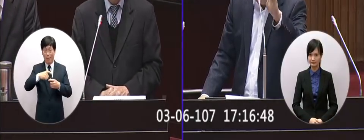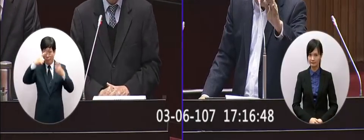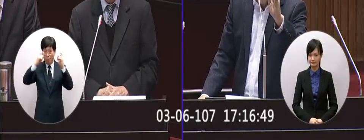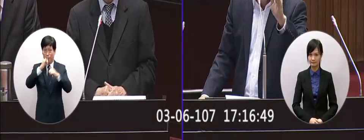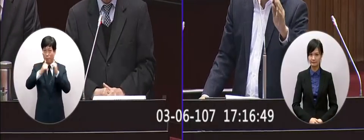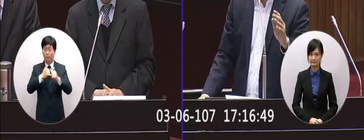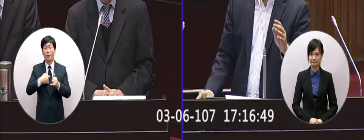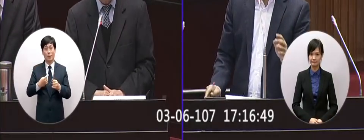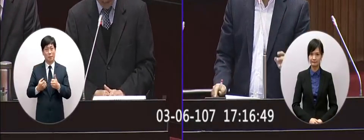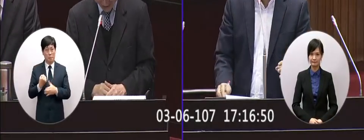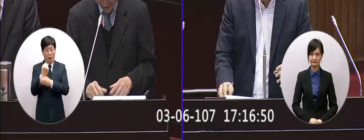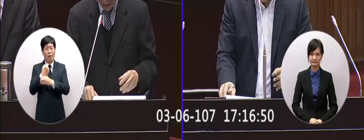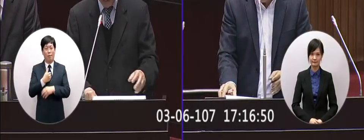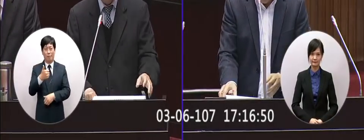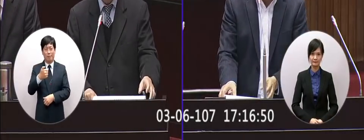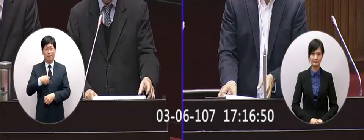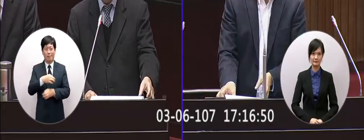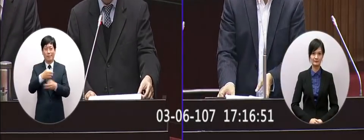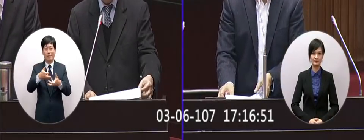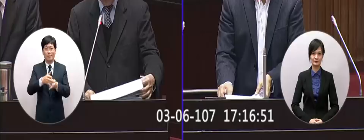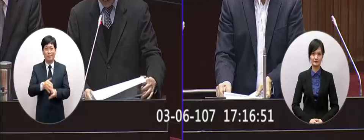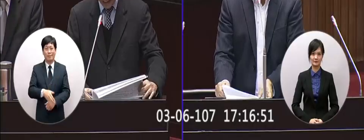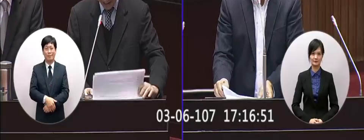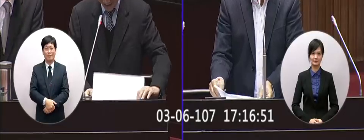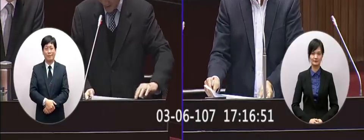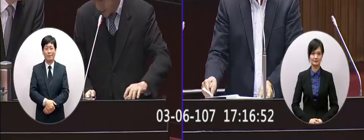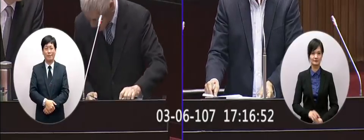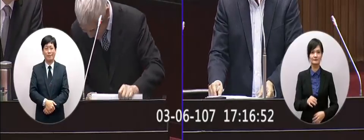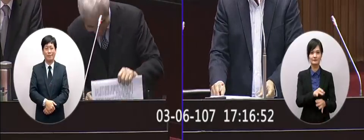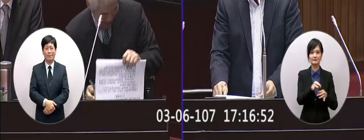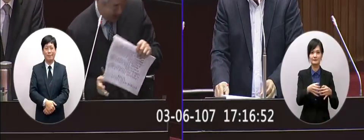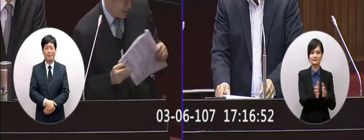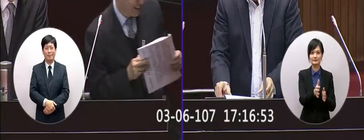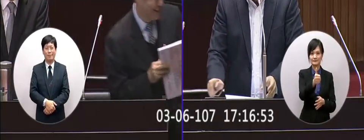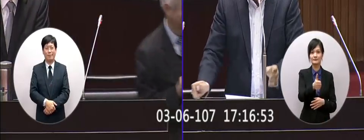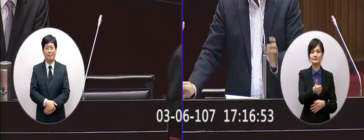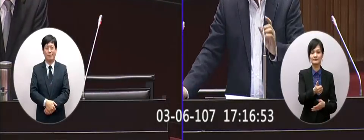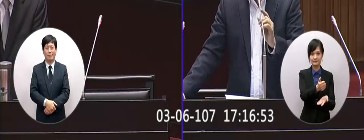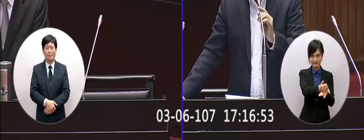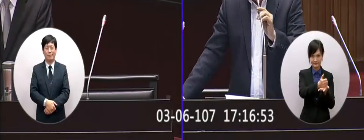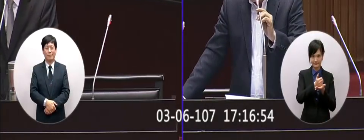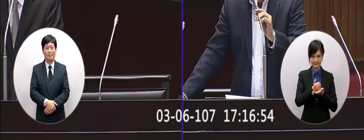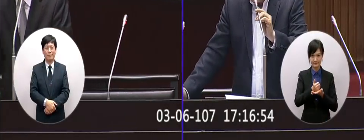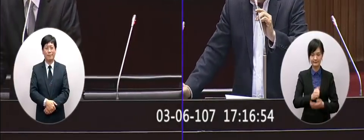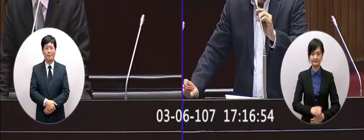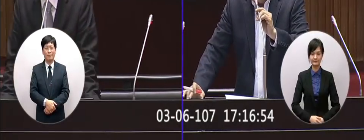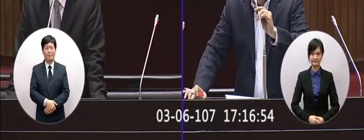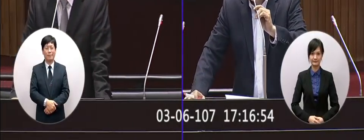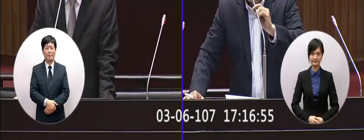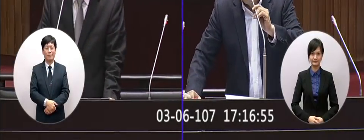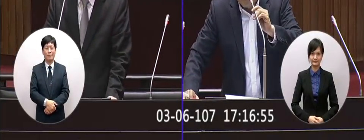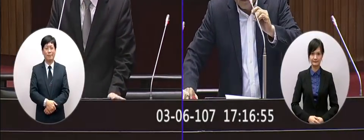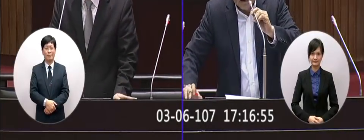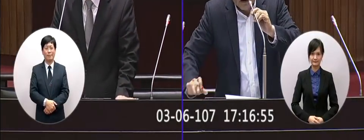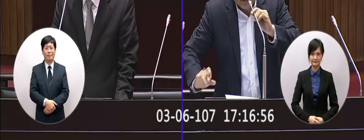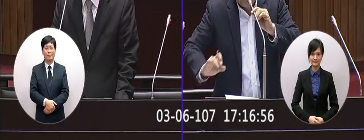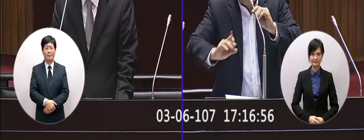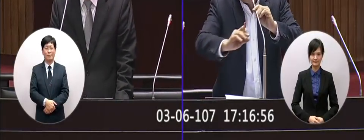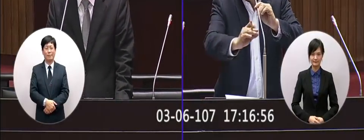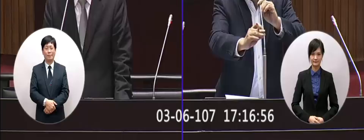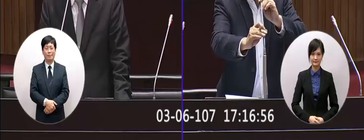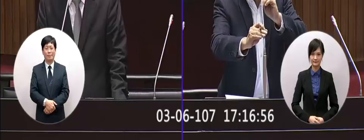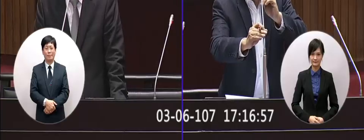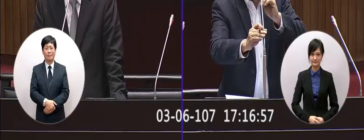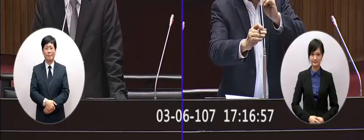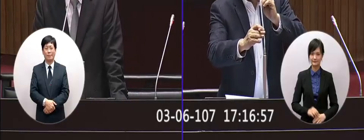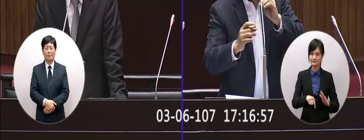对吧？好，谢谢，我请我们经济部部长。 好，谢谢。 院长，